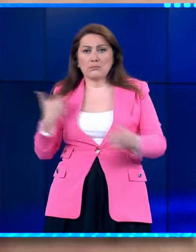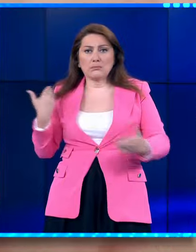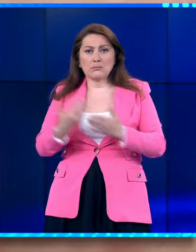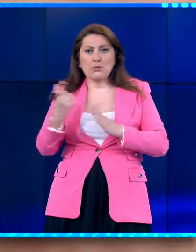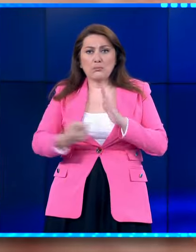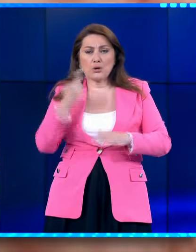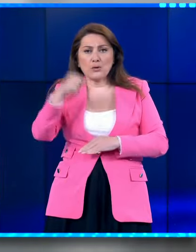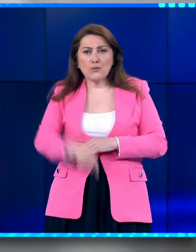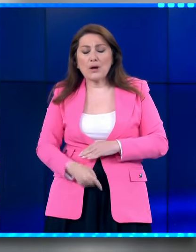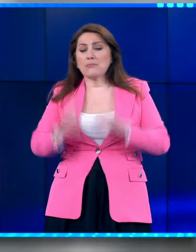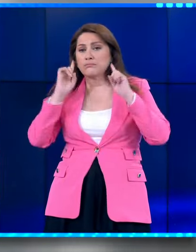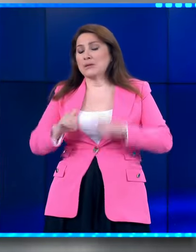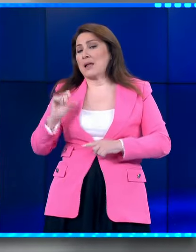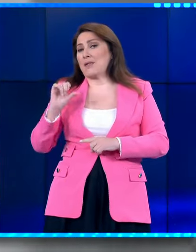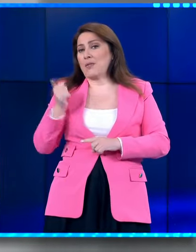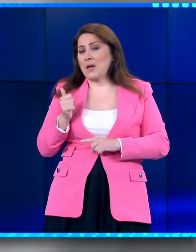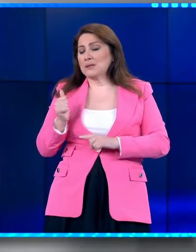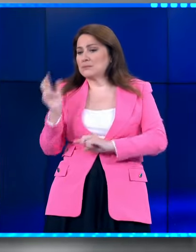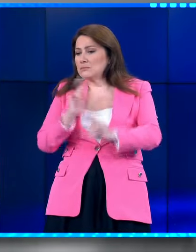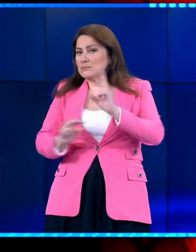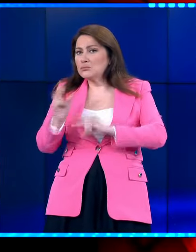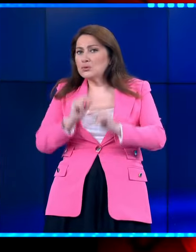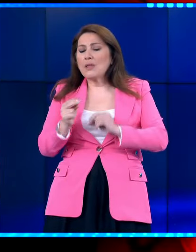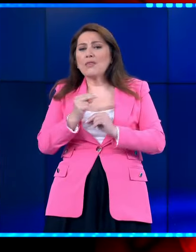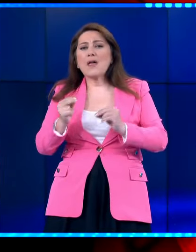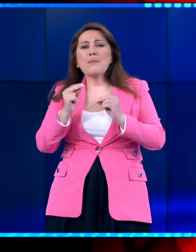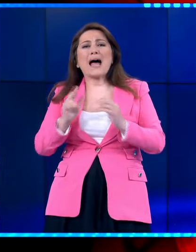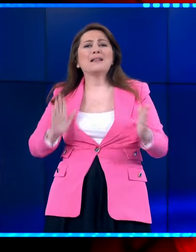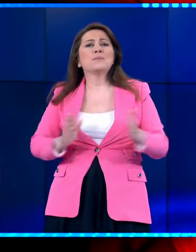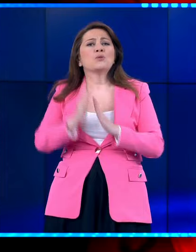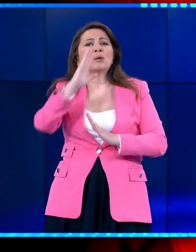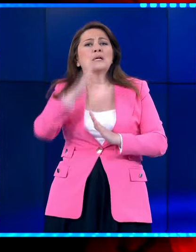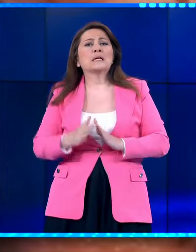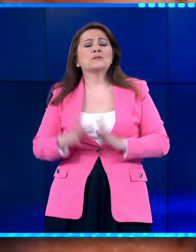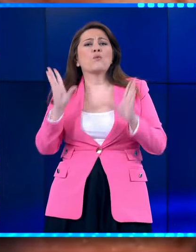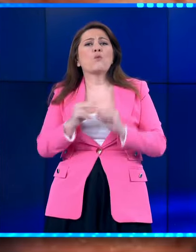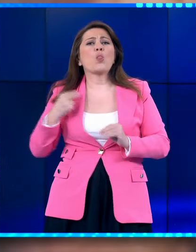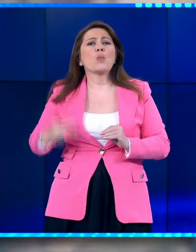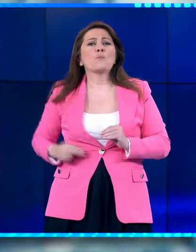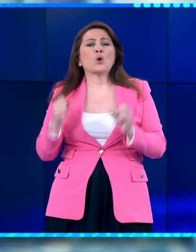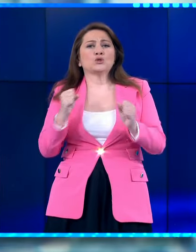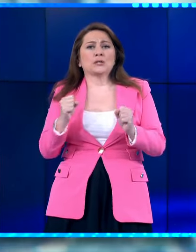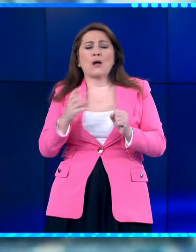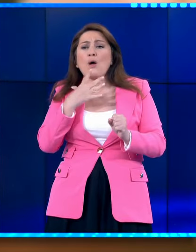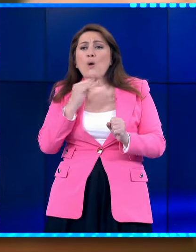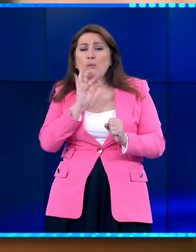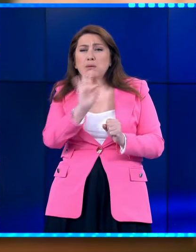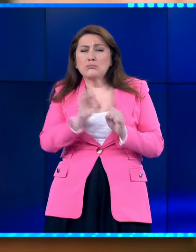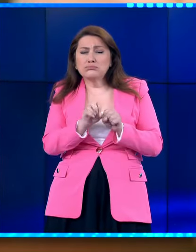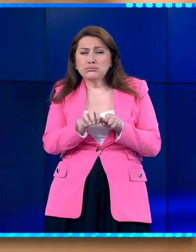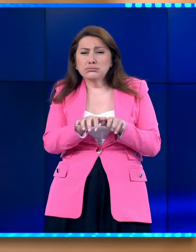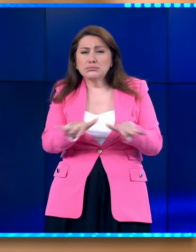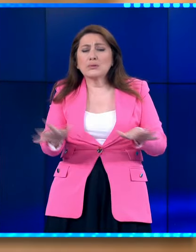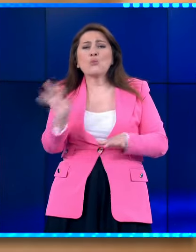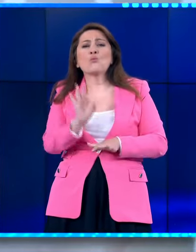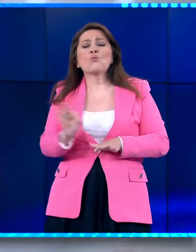σε συνεδρίαση της Επιτροπής του για την αντιμετώπιση κρίσεων δημόσιας υγείας, καθώς η νόσος συνεχίζει να εξαπλώνεται σε χώρες της Αφρικής.